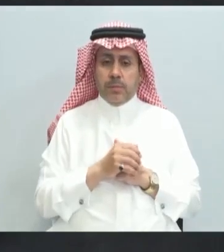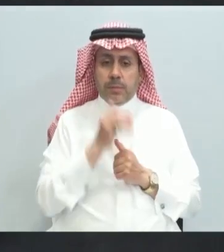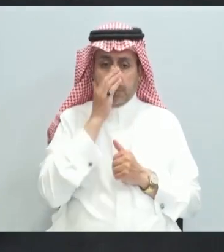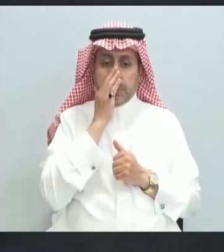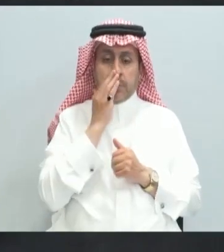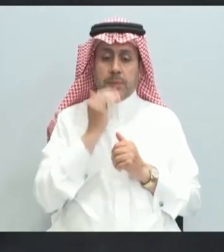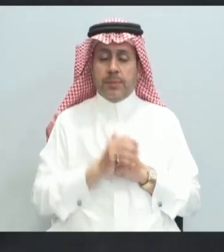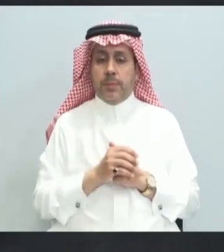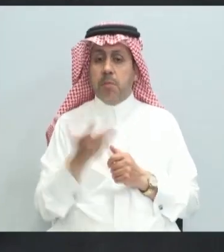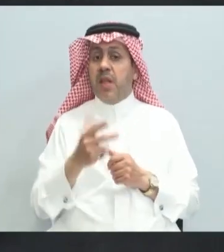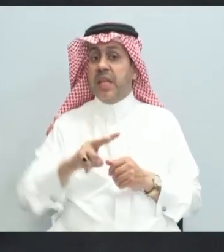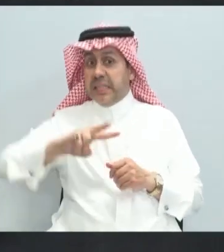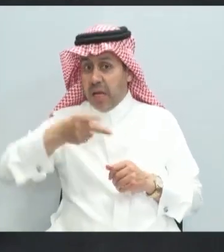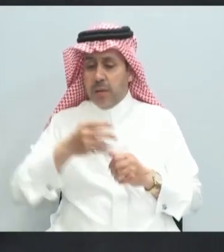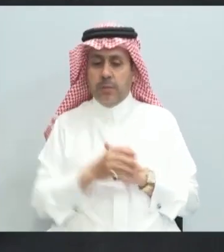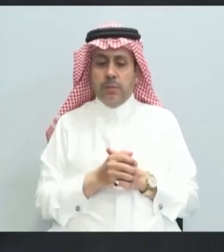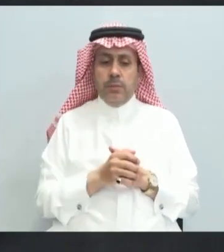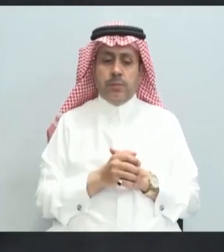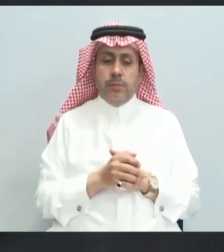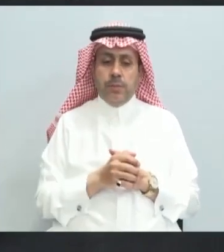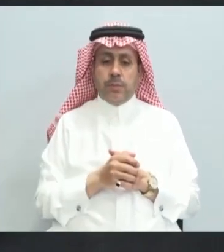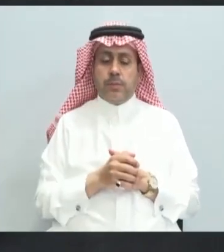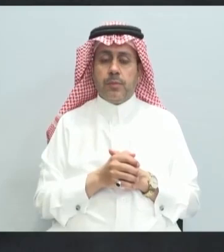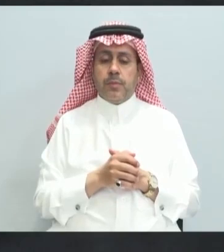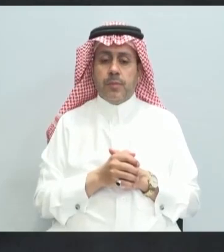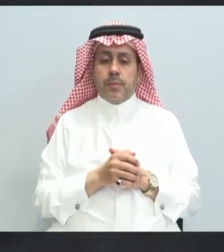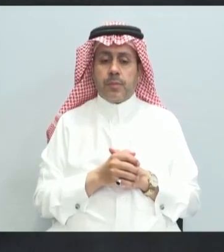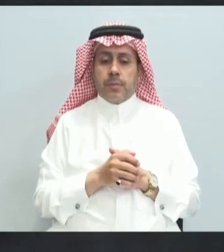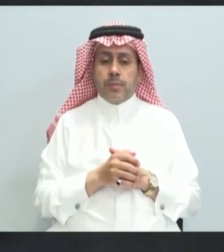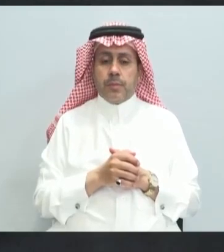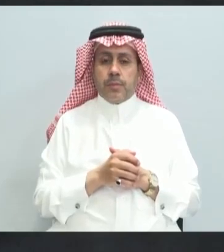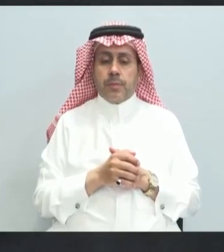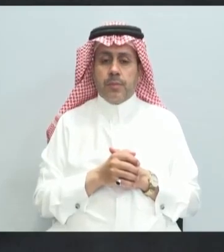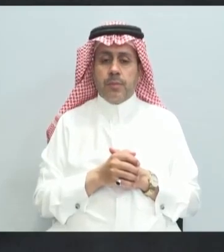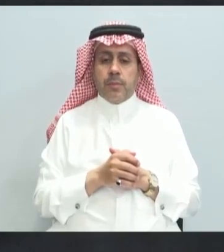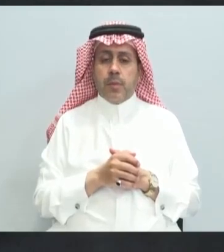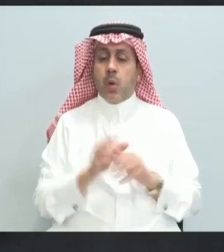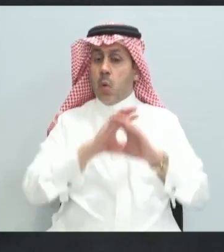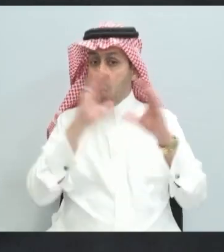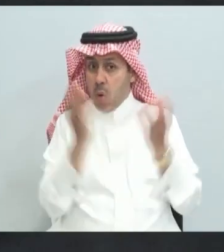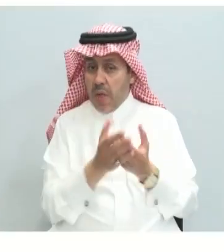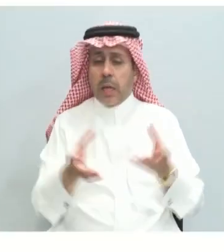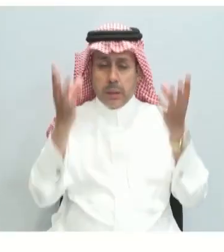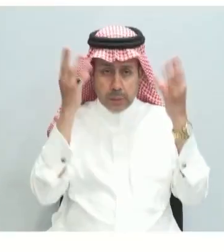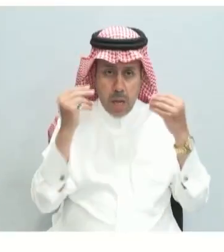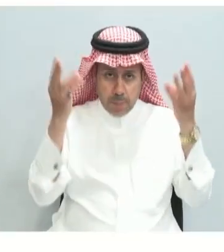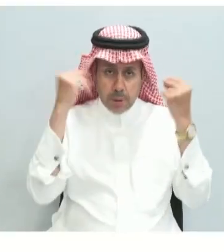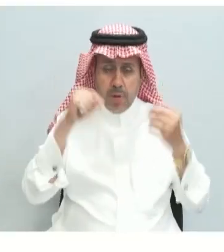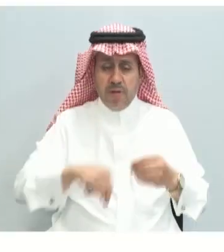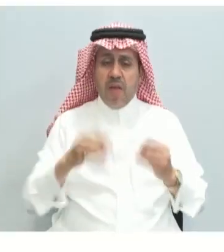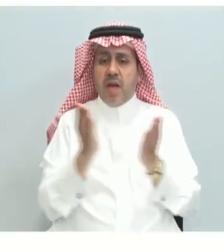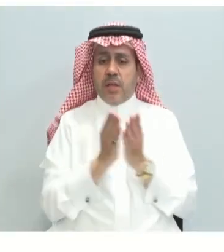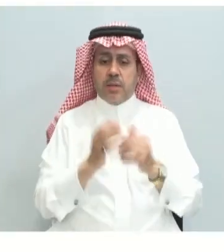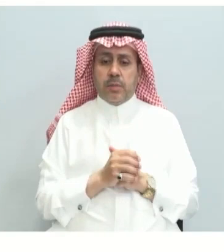الذي سيتغير؟ ما هي الإضافة التي سيجنيها؟ هذا كله سنتعلمه في درس